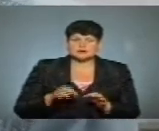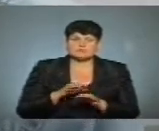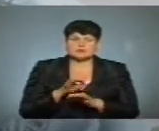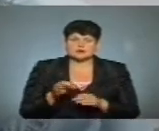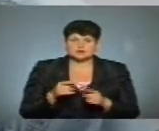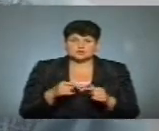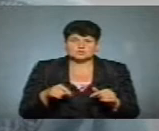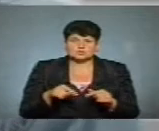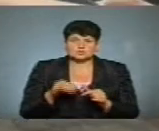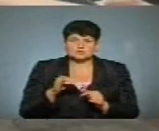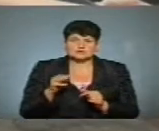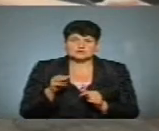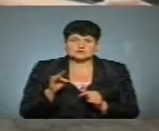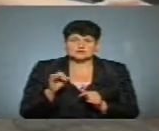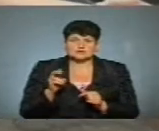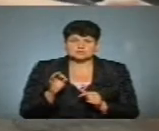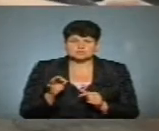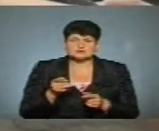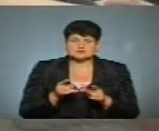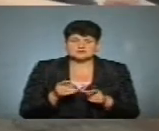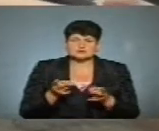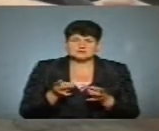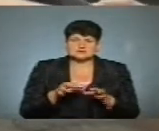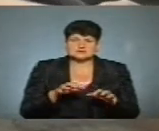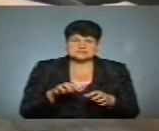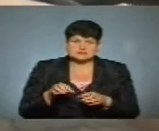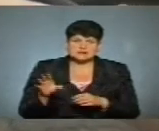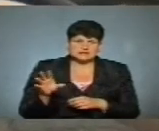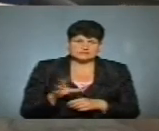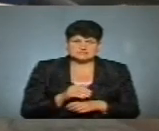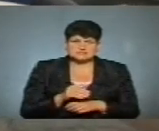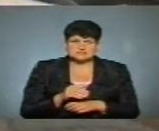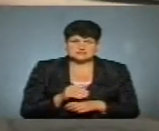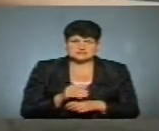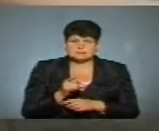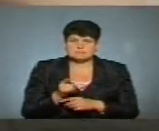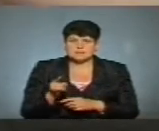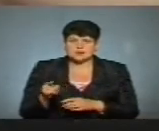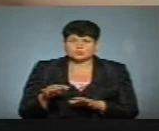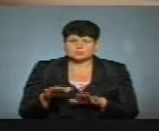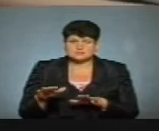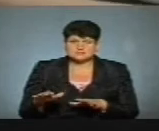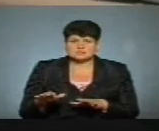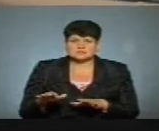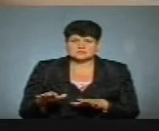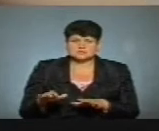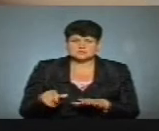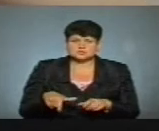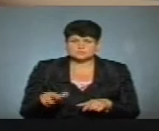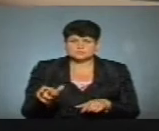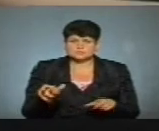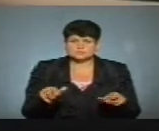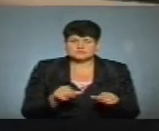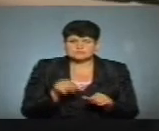організації Юрій Терешко. Справді треба забрати всі паркомісця з проїзної частини, за